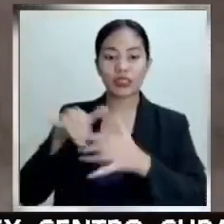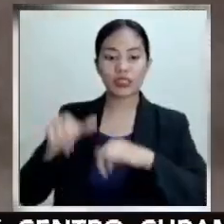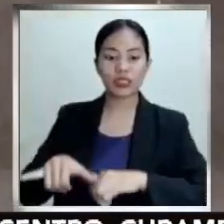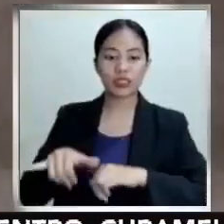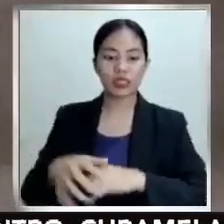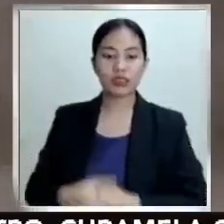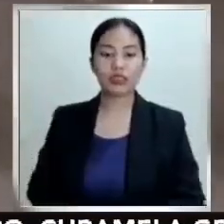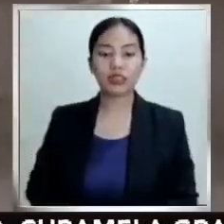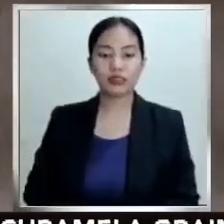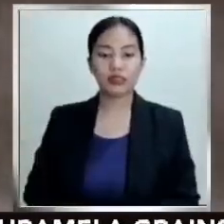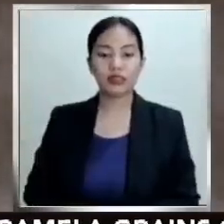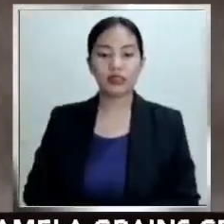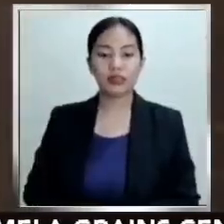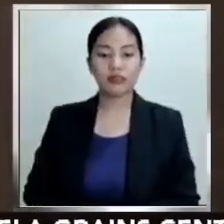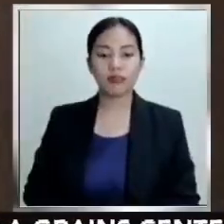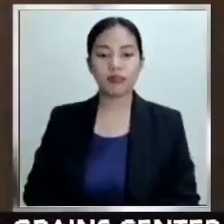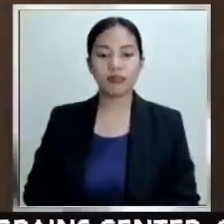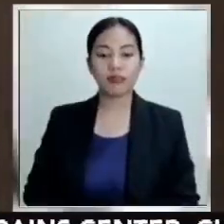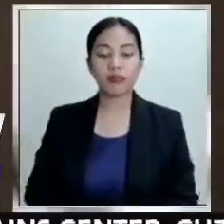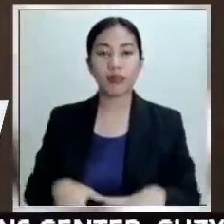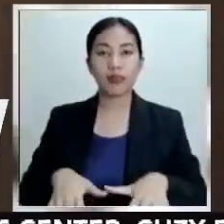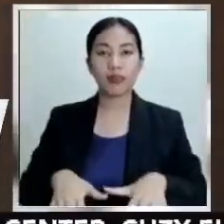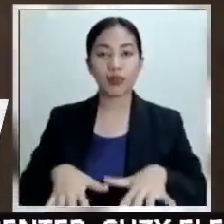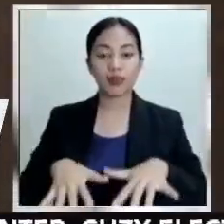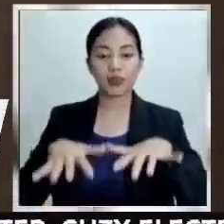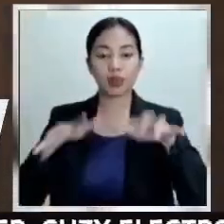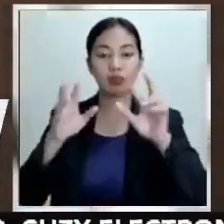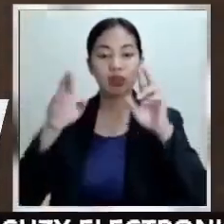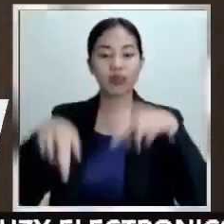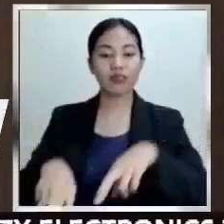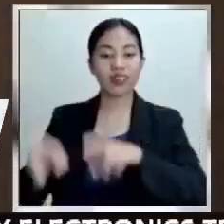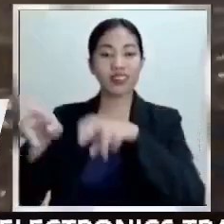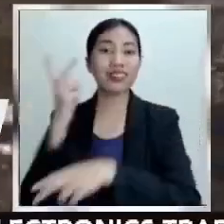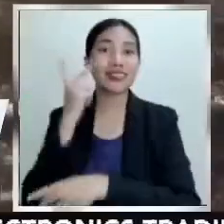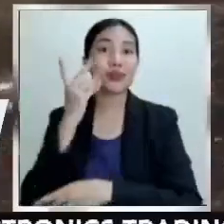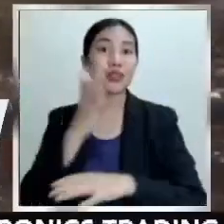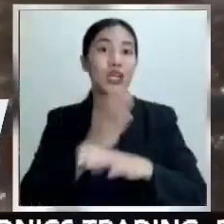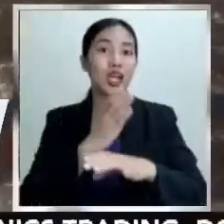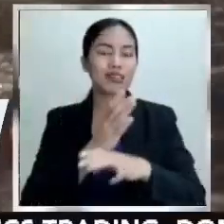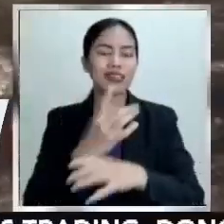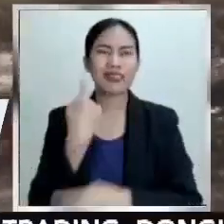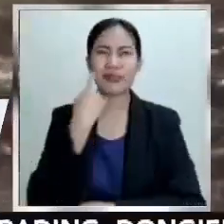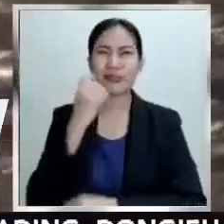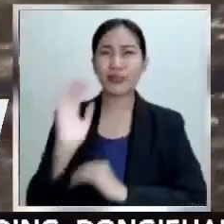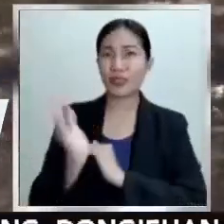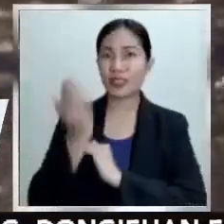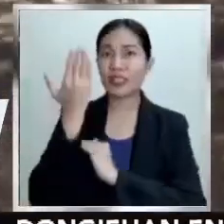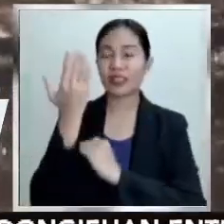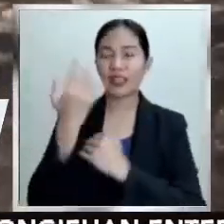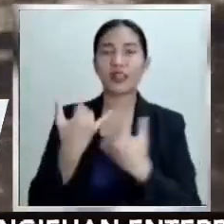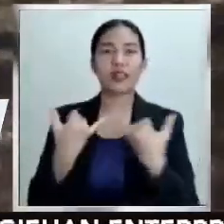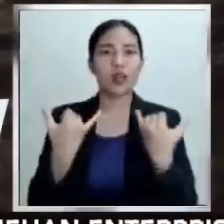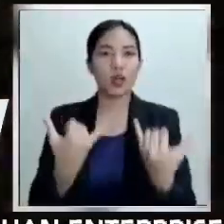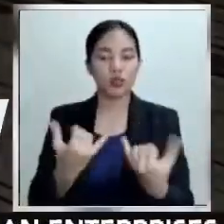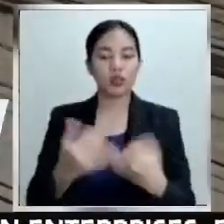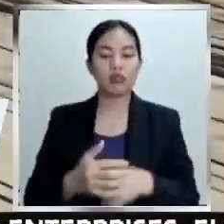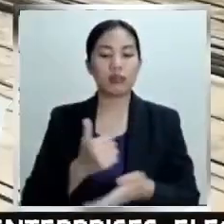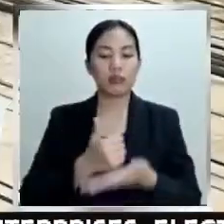Inabutan ng pag-apaw ng Marikina River ang sasakyang ito kaninang madaling araw, kaya pinagtulungang itulak paakyat sa